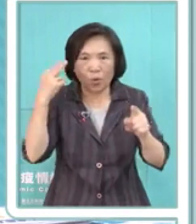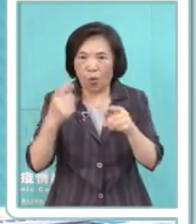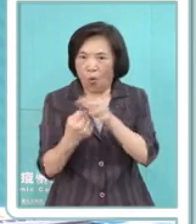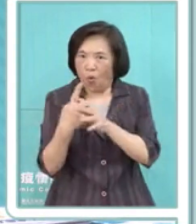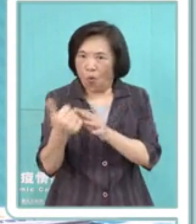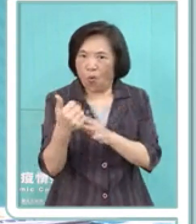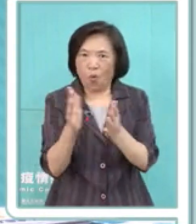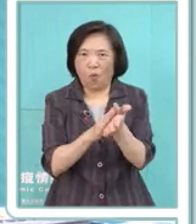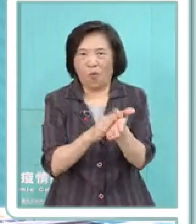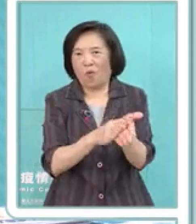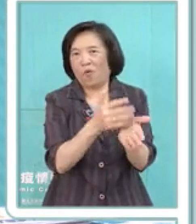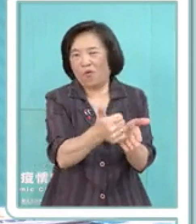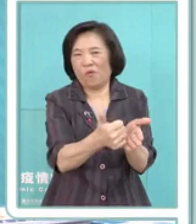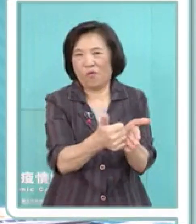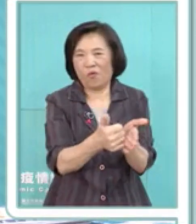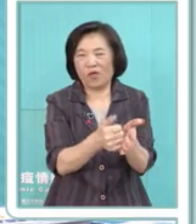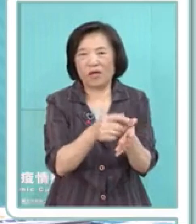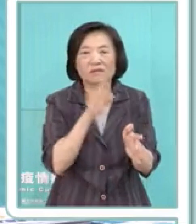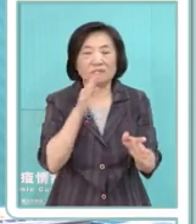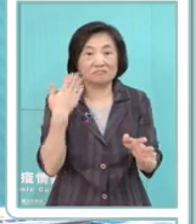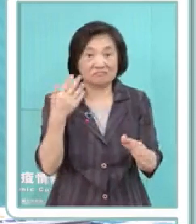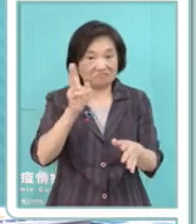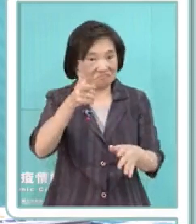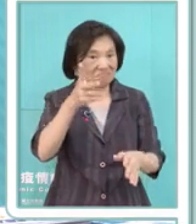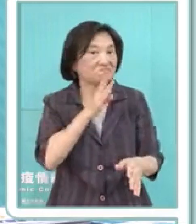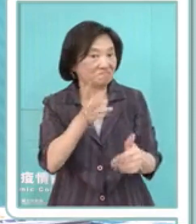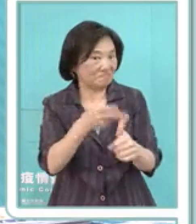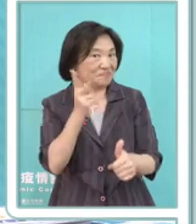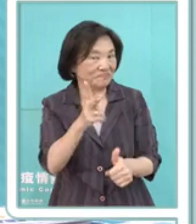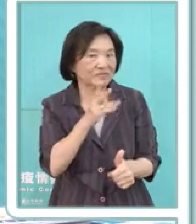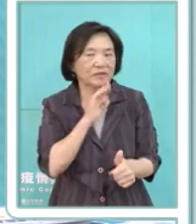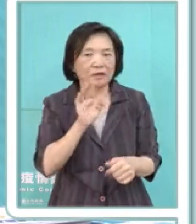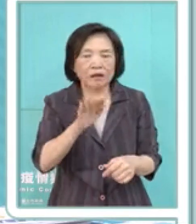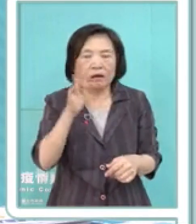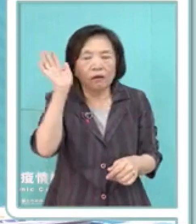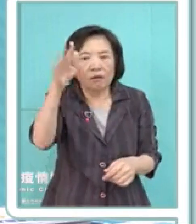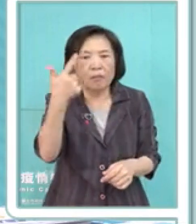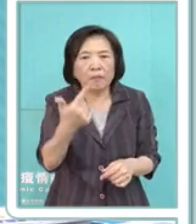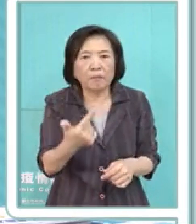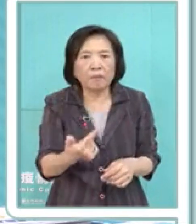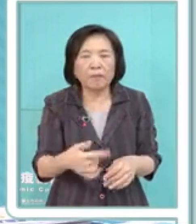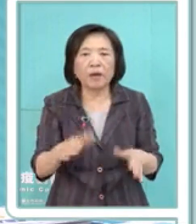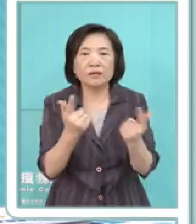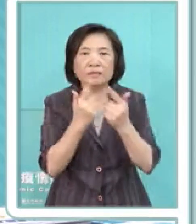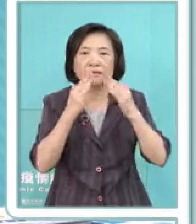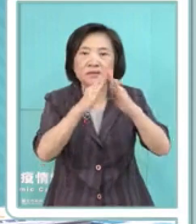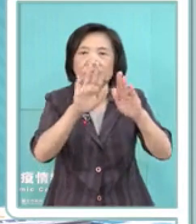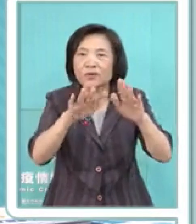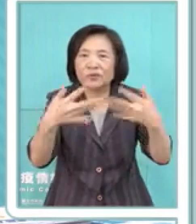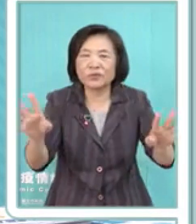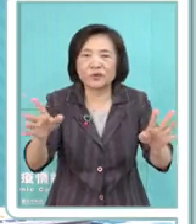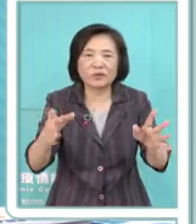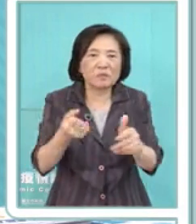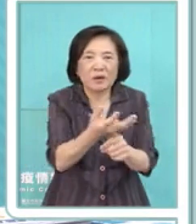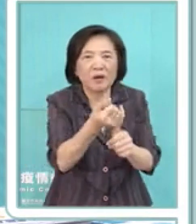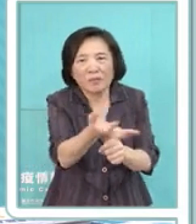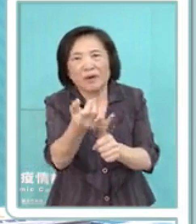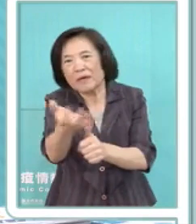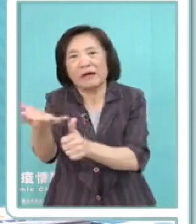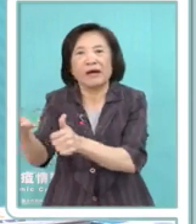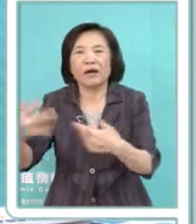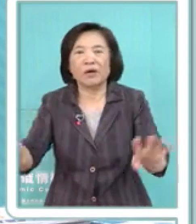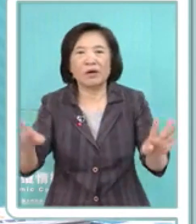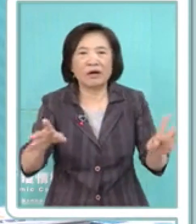获得民众的看好。那前次的排名有第二名，但是后来受到台北市有很多这个陆续的群